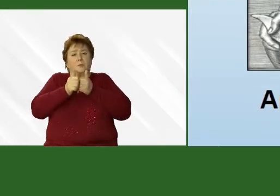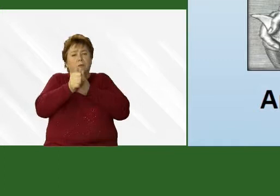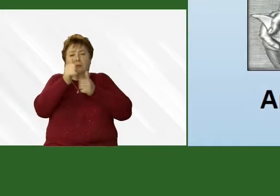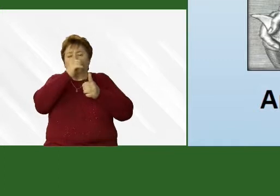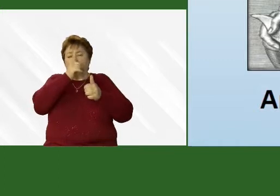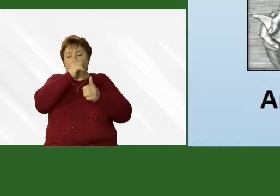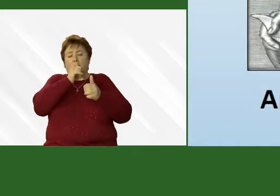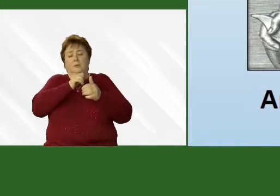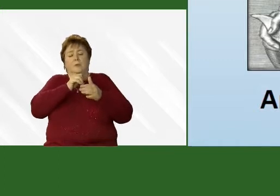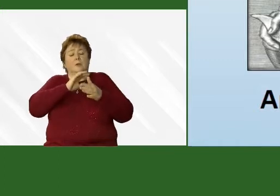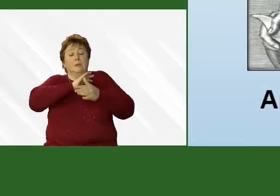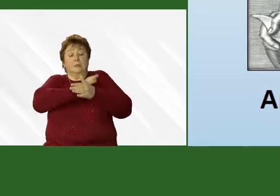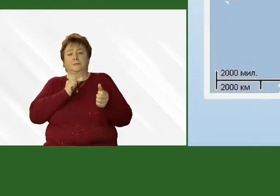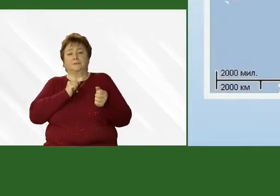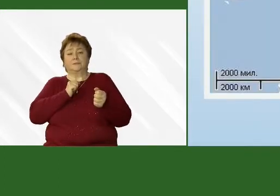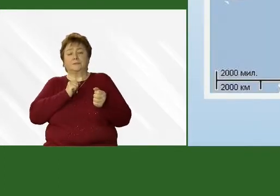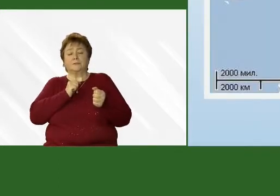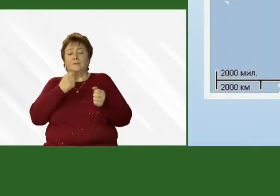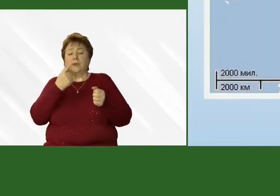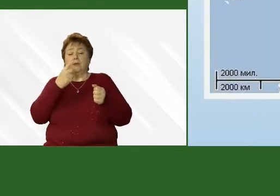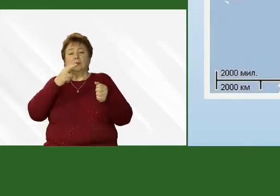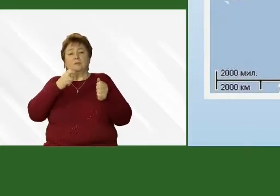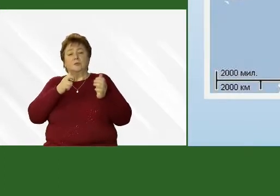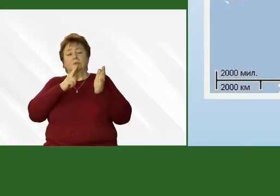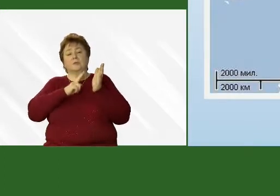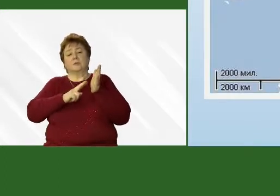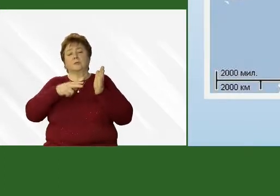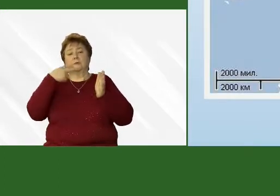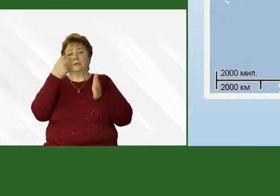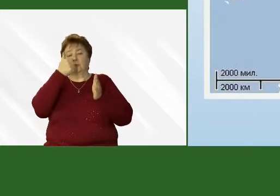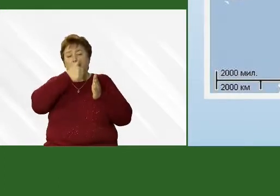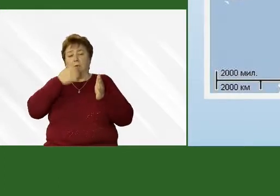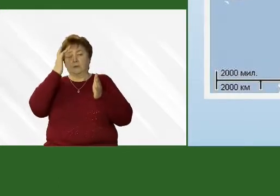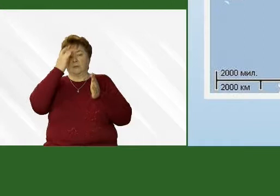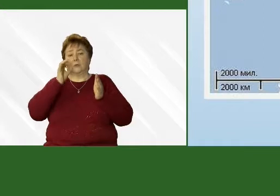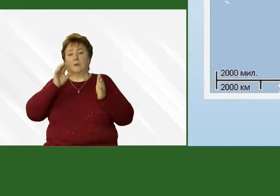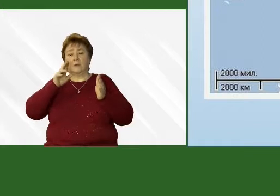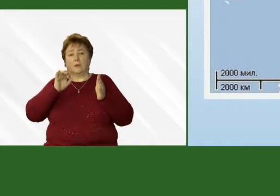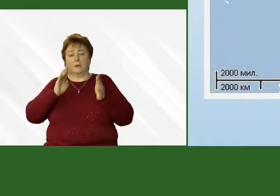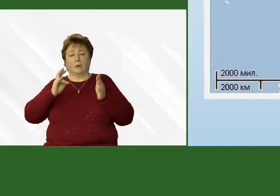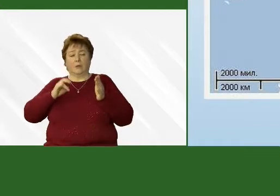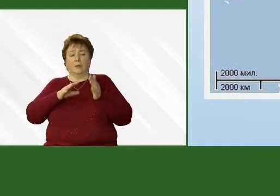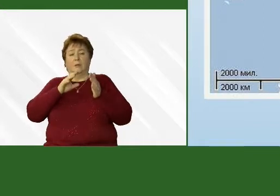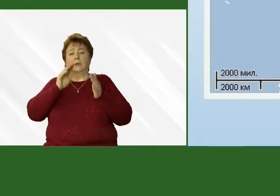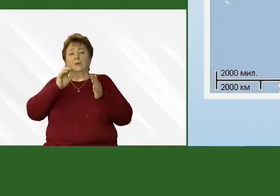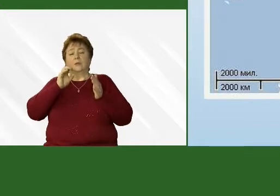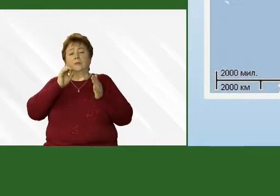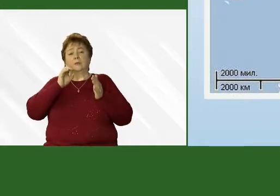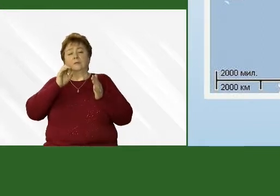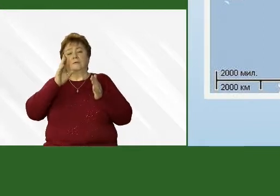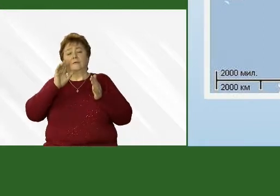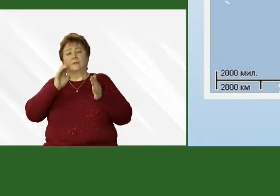из-за невыносимого холода. В 1772 году в Индийском океане Ив Жозеф